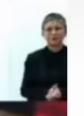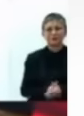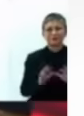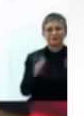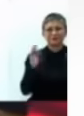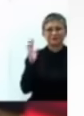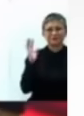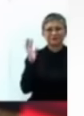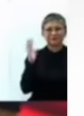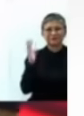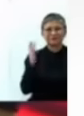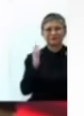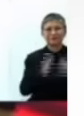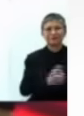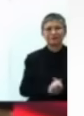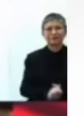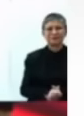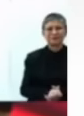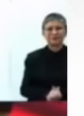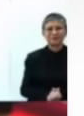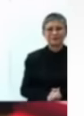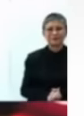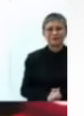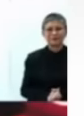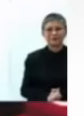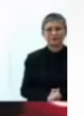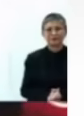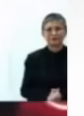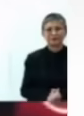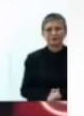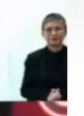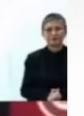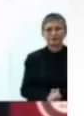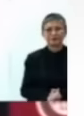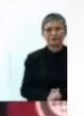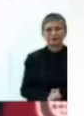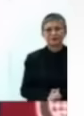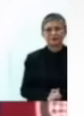komunikasi yang baik, meskipun saya sangat sulit bisa membayangkan